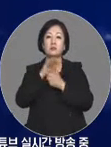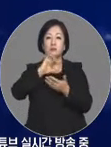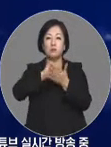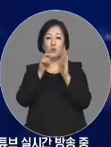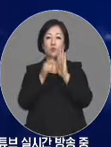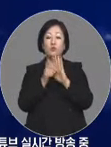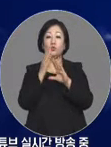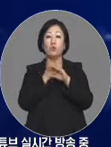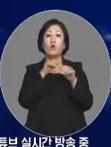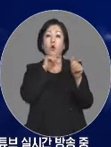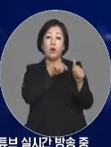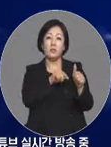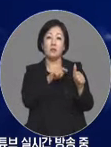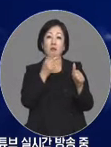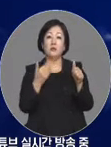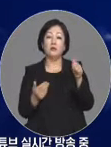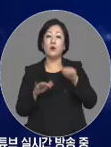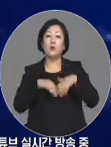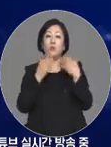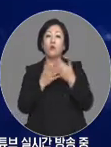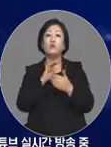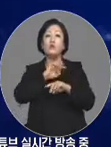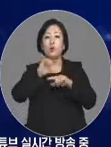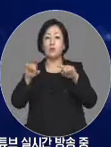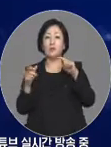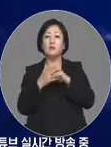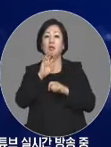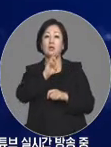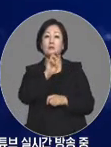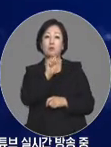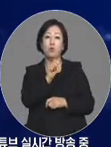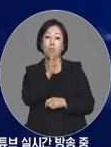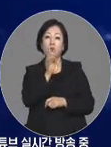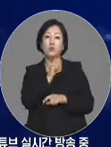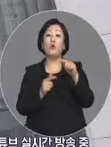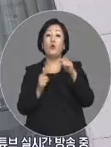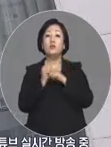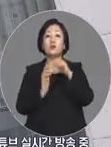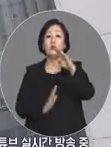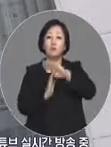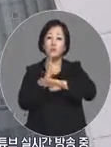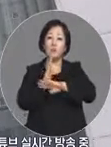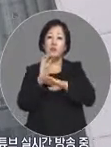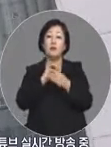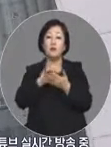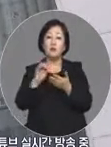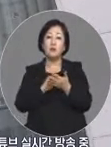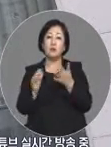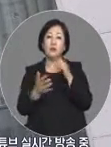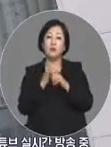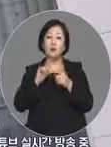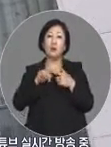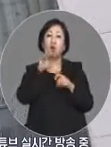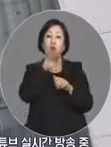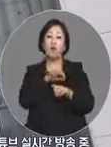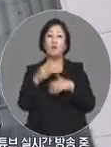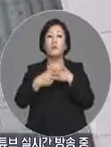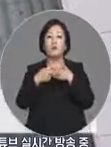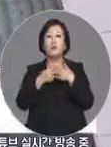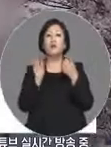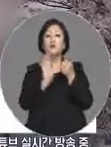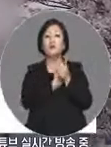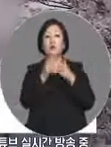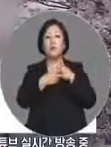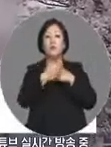감염되면 서 요양 병원 전체 적중률이 35% 를 넘어섰습니다 이로써 코트 경리 중인 병원도 요양